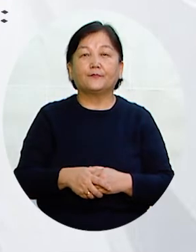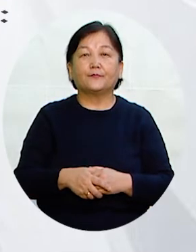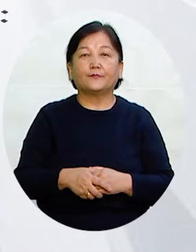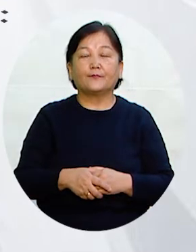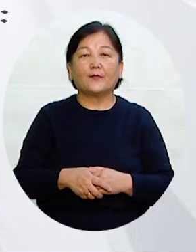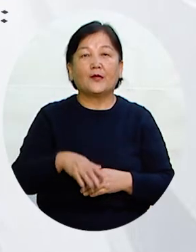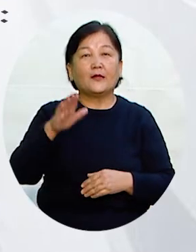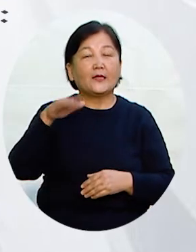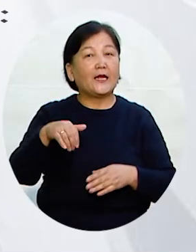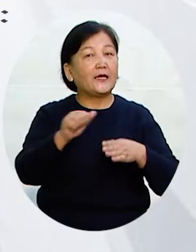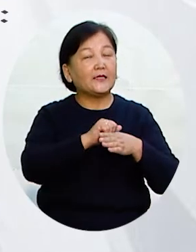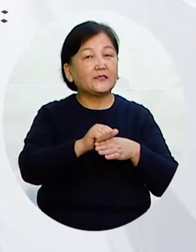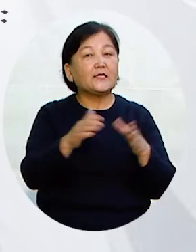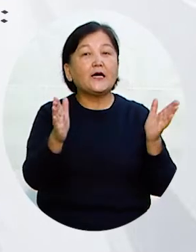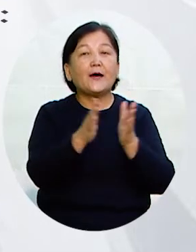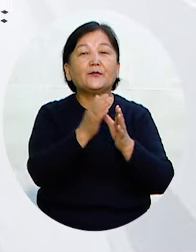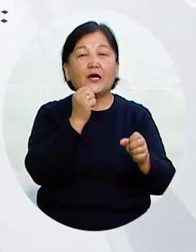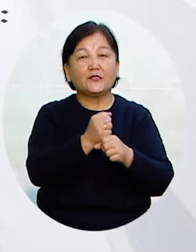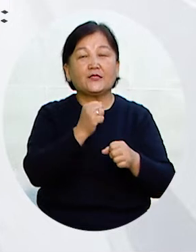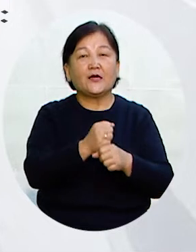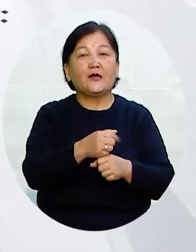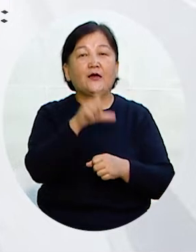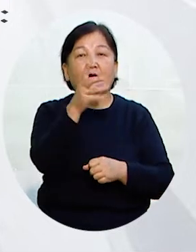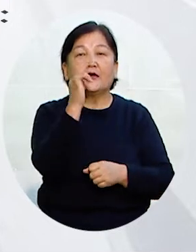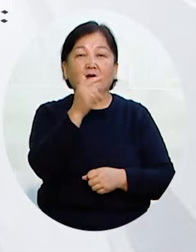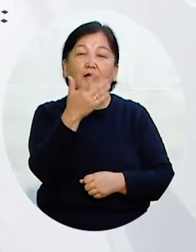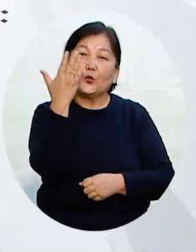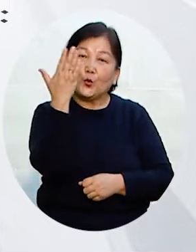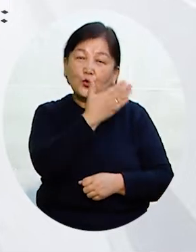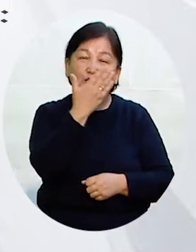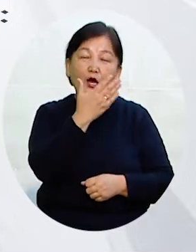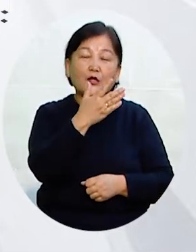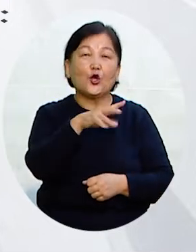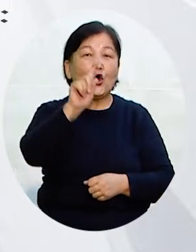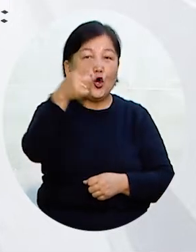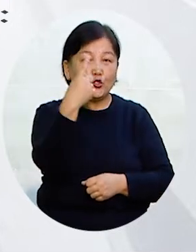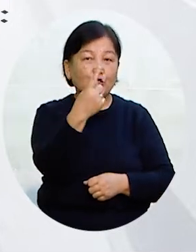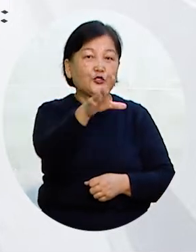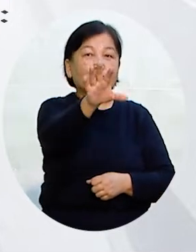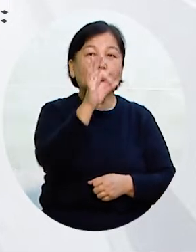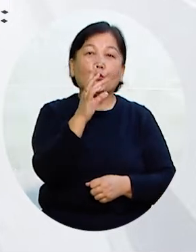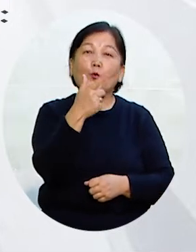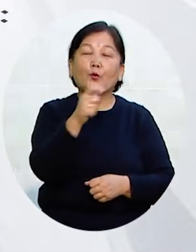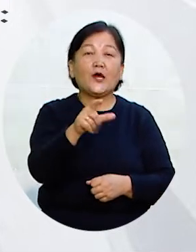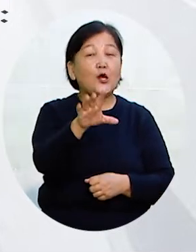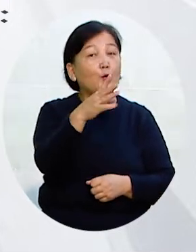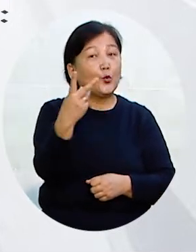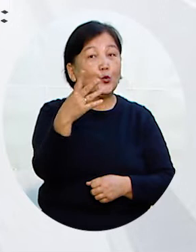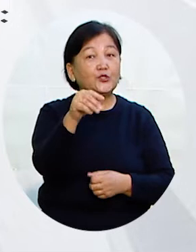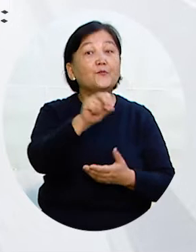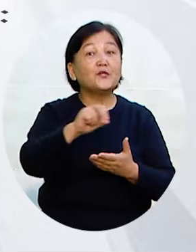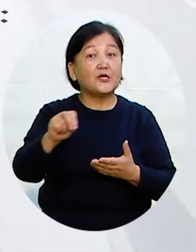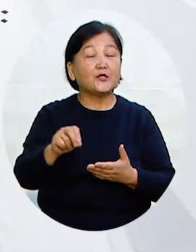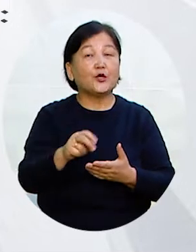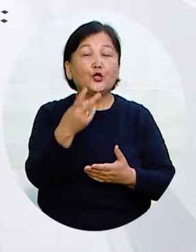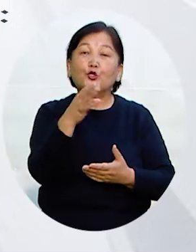За дараагийн дасгалыг хамтдаа ажиллая. Эхийг уншаад онцлсан үгийг түүж бичээд нүцлийг ялган тэмдэглээрэй гэж